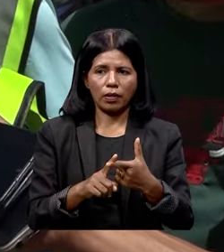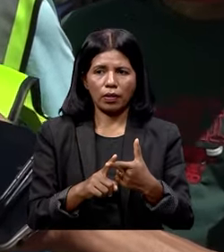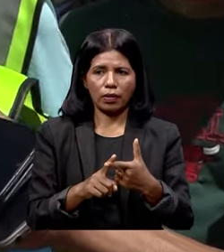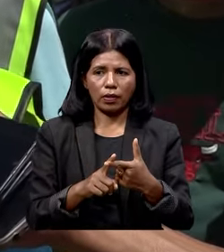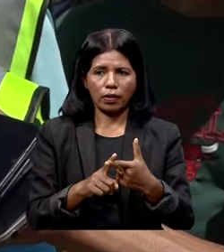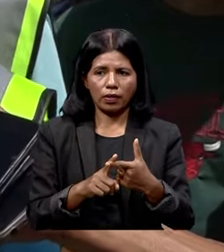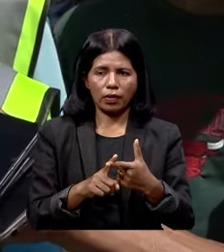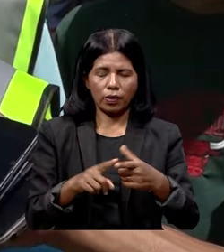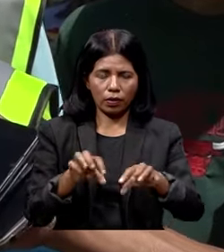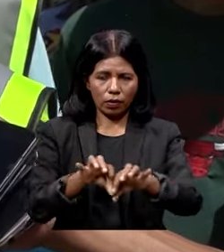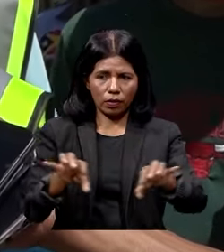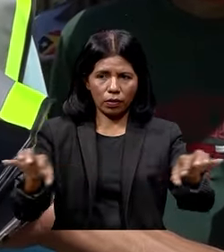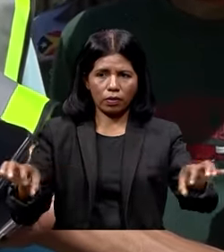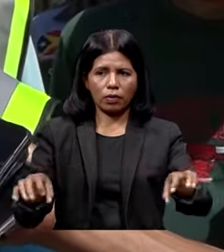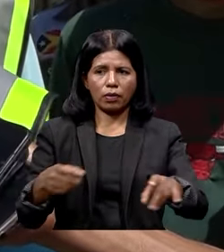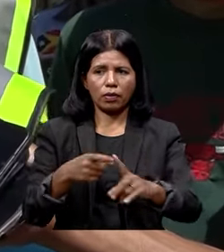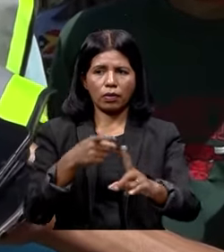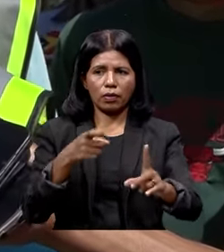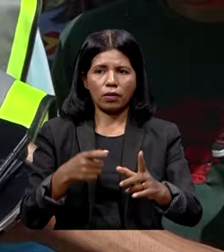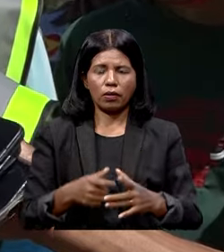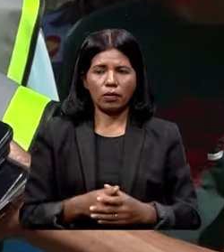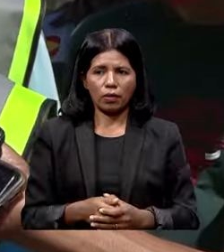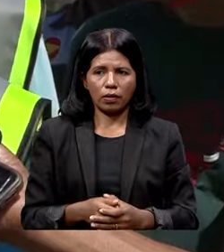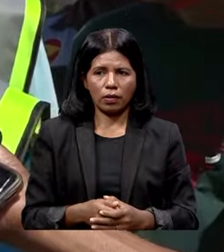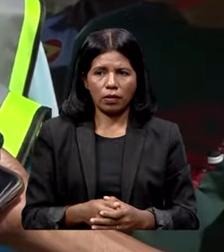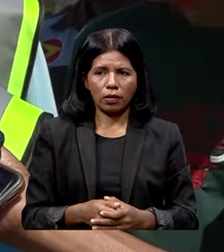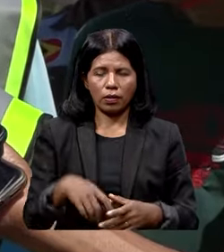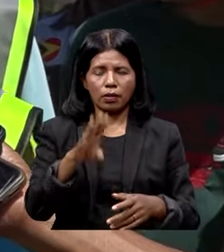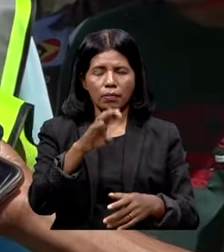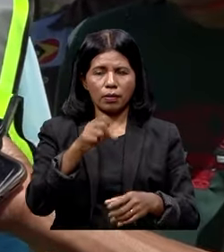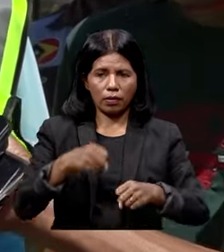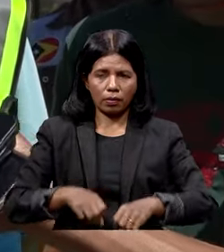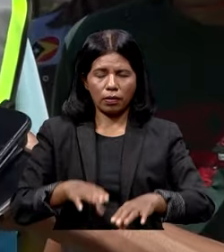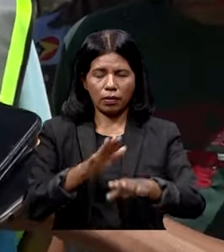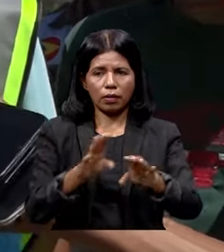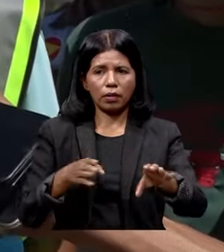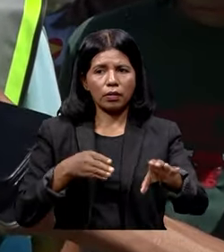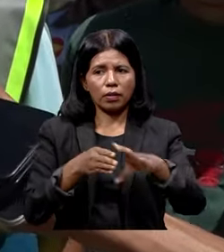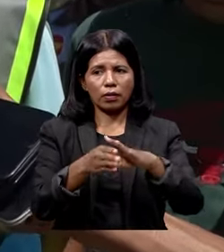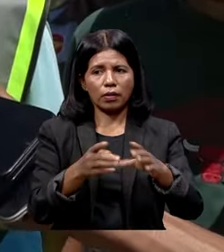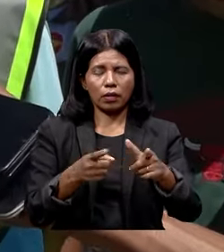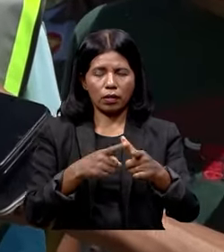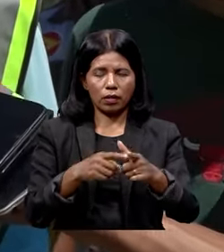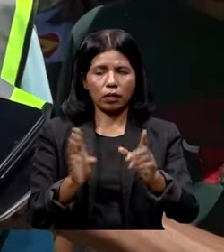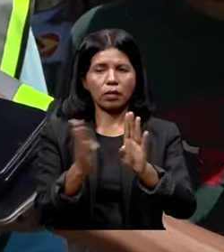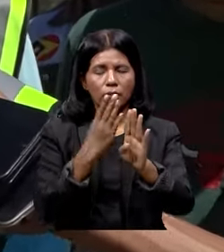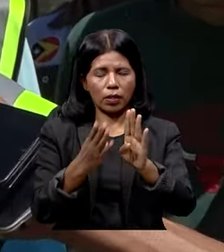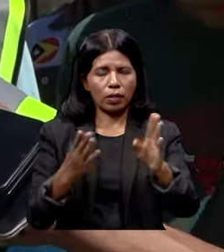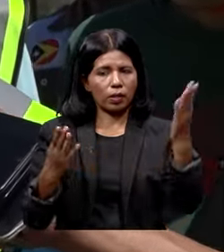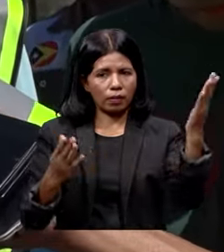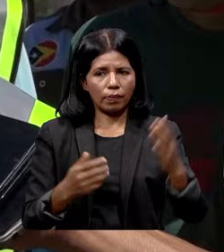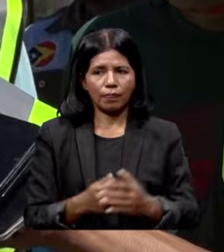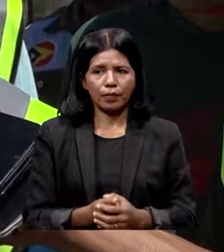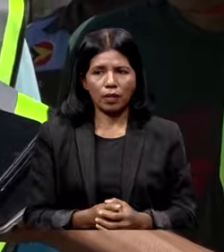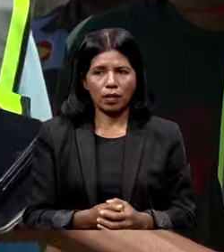kanune liusi be gotidene boluir ka barazeni ni lara y odamata sobre ne ba ये